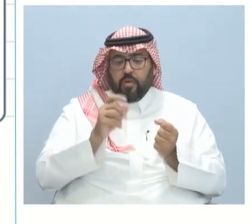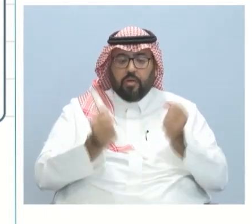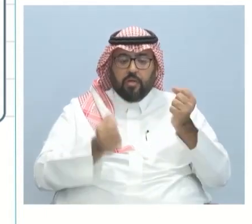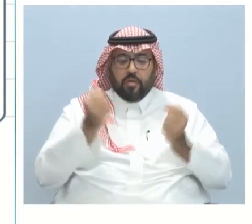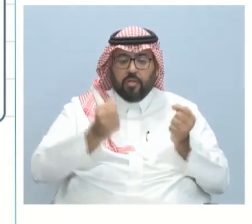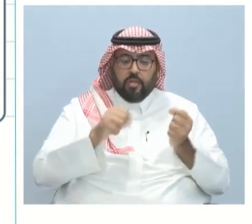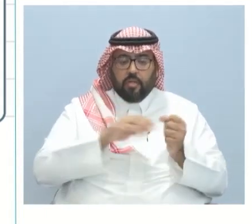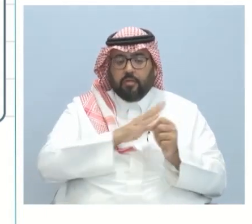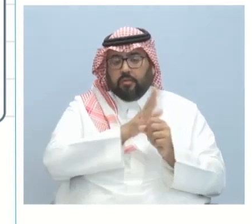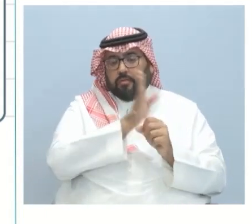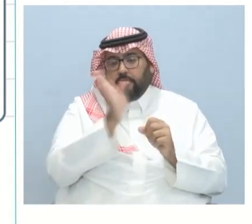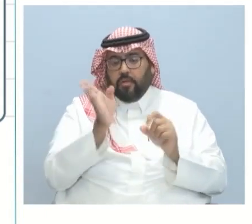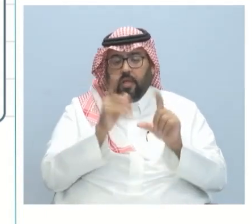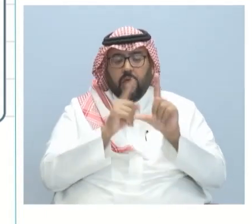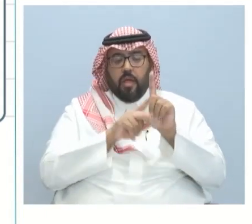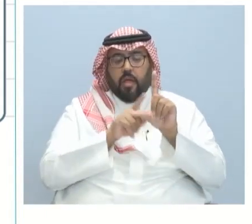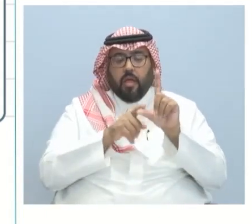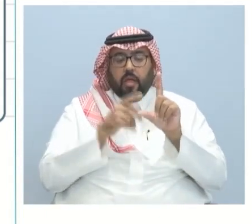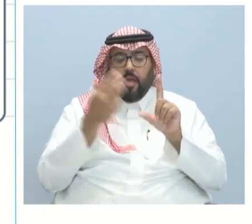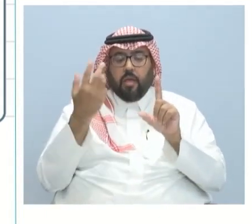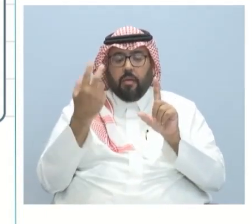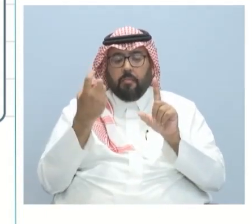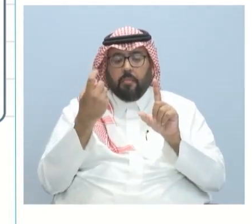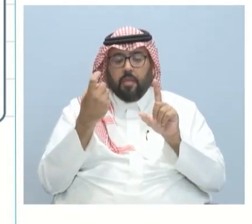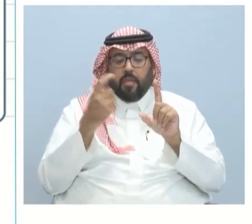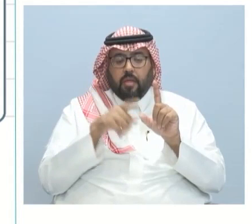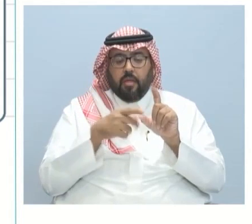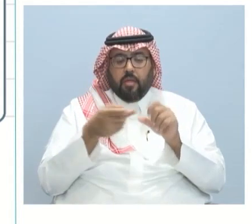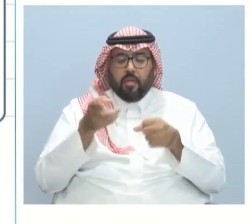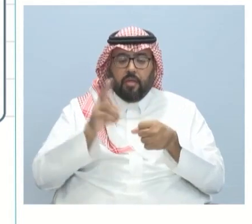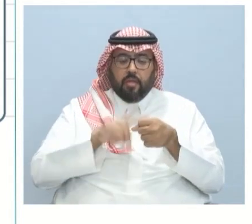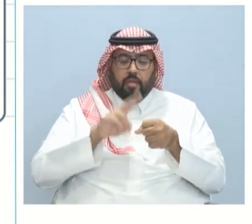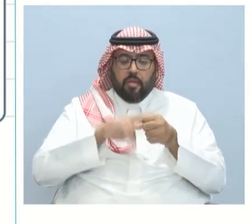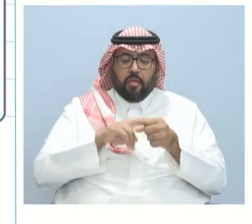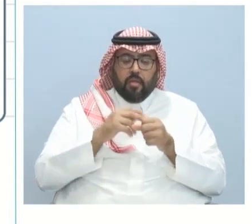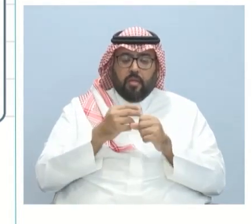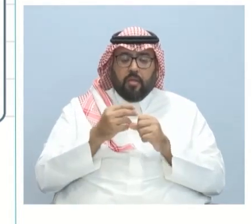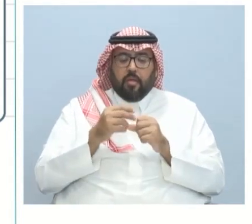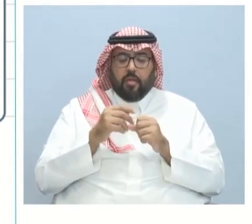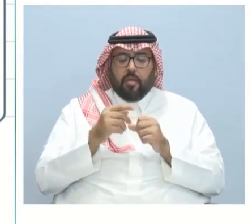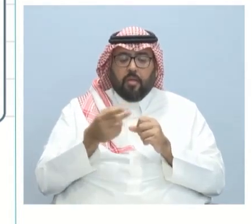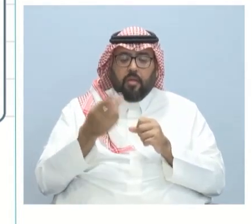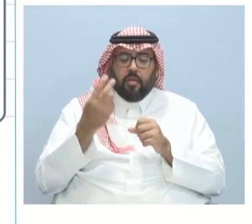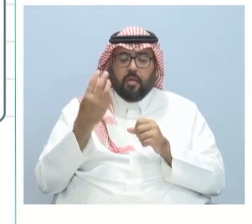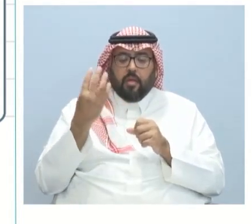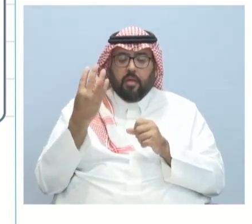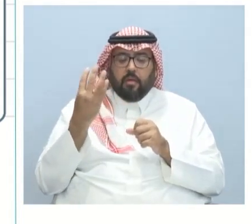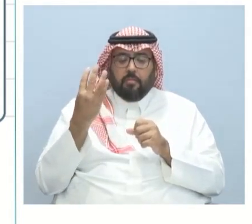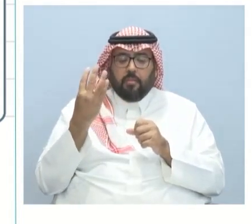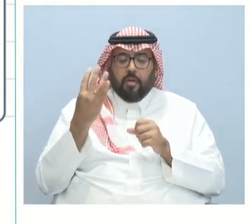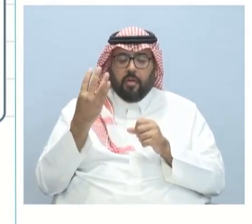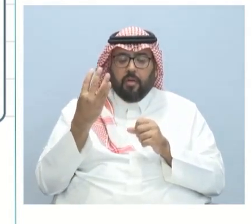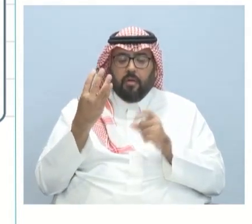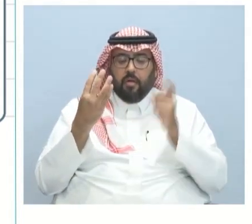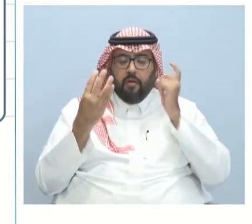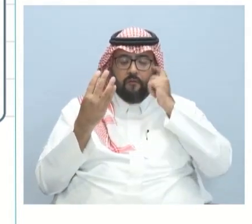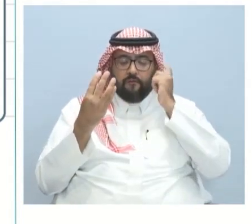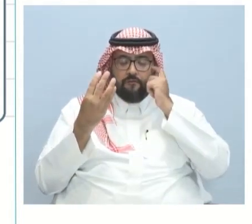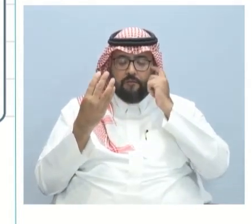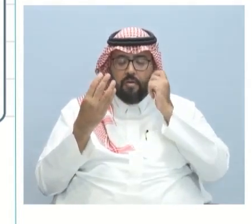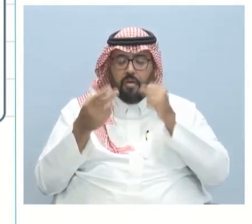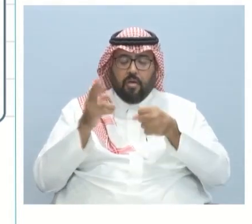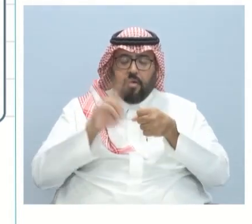سرعه الانعطاف الى 100 بعد ذلك لبنه التكرار استخدمنا لبنه التكرار اربعه لاننا نعرف عدد